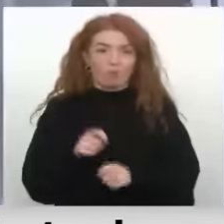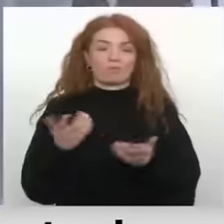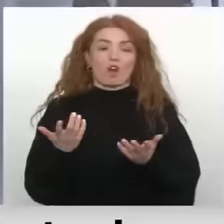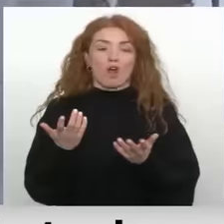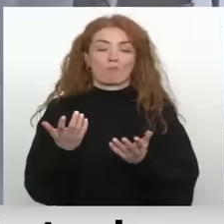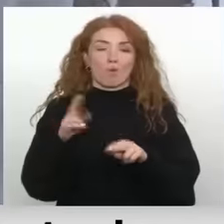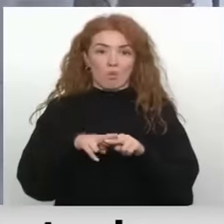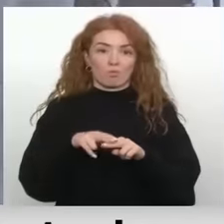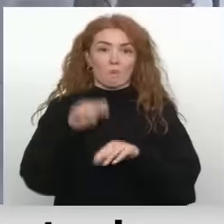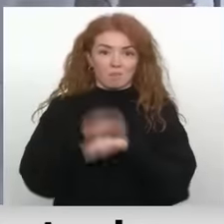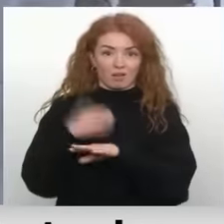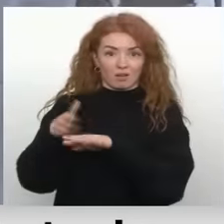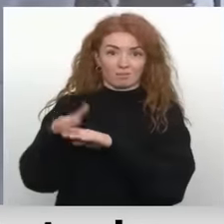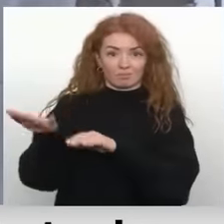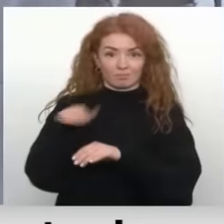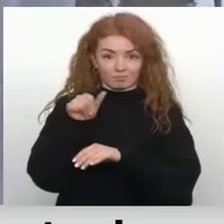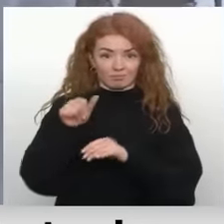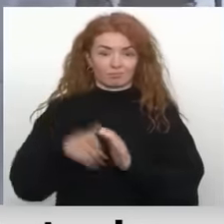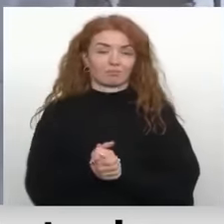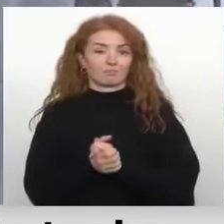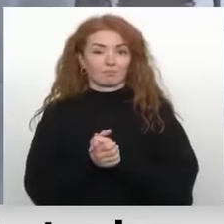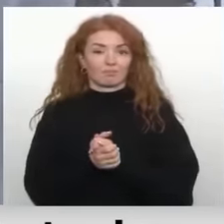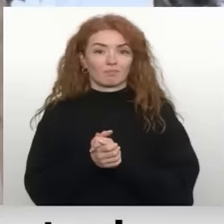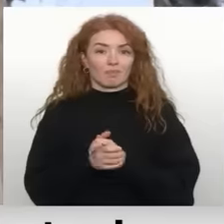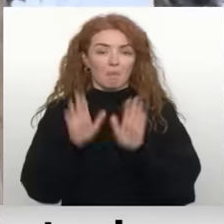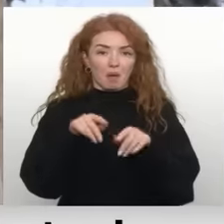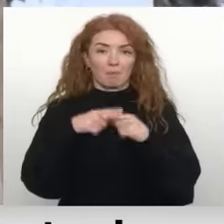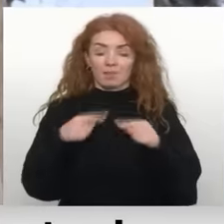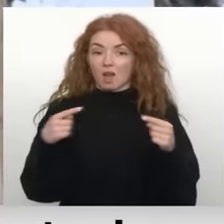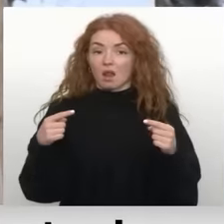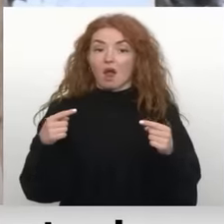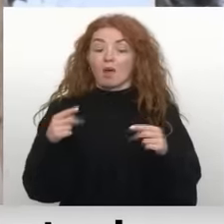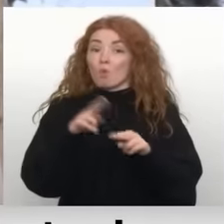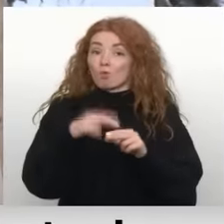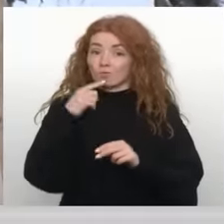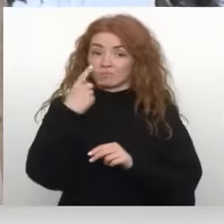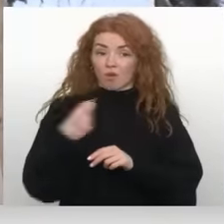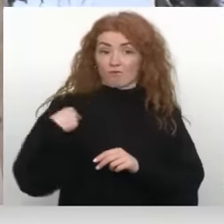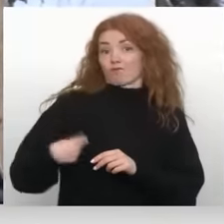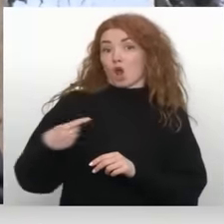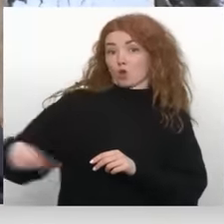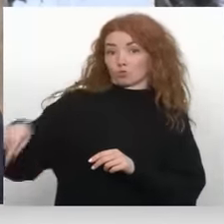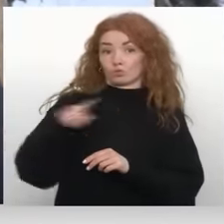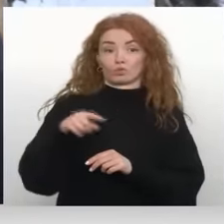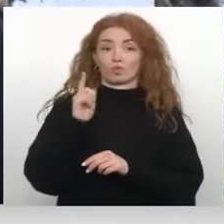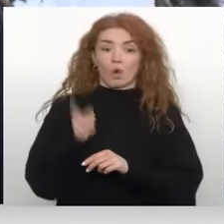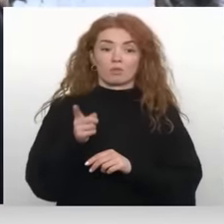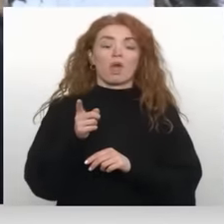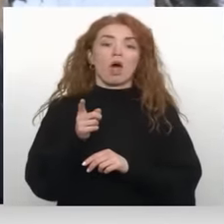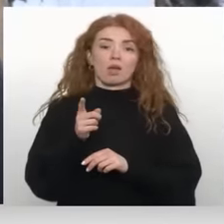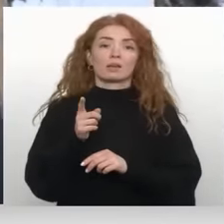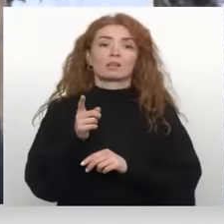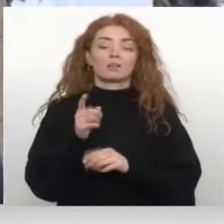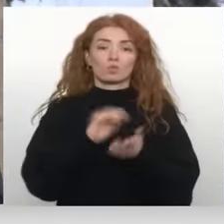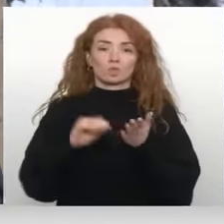banku kredītas ņemt, lai nūzari iekanāt par minerāļiem. Varam darāt, ka francūži uzrakstās 150 prasības īsnāk